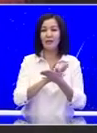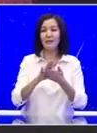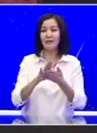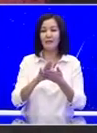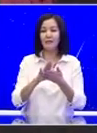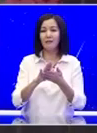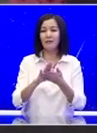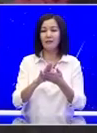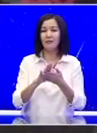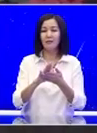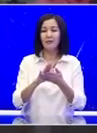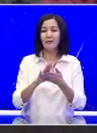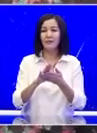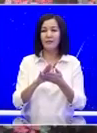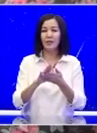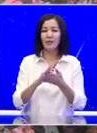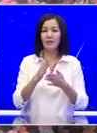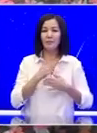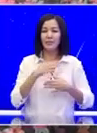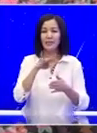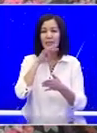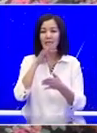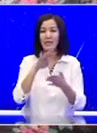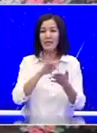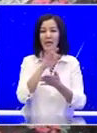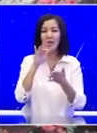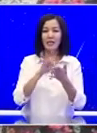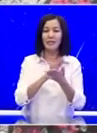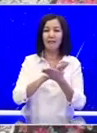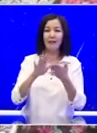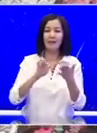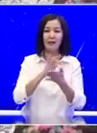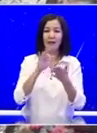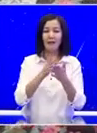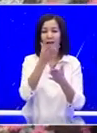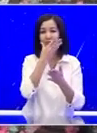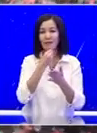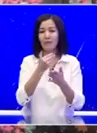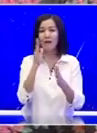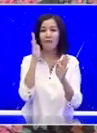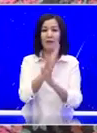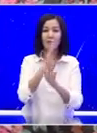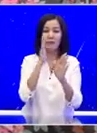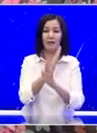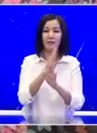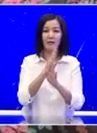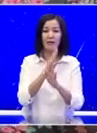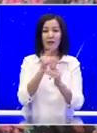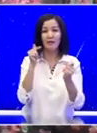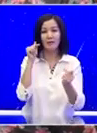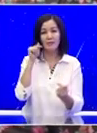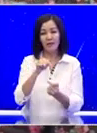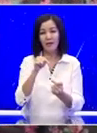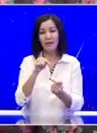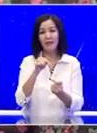аққу, сұлулықтың белгісі. Текелі өзі таза қала, өзі әдемі, сұлу, сұл табиғатына Текелі